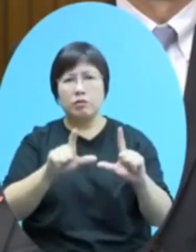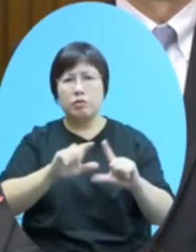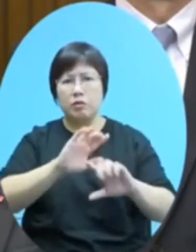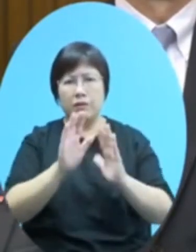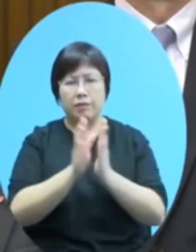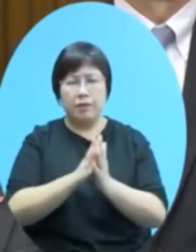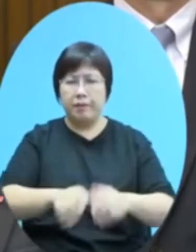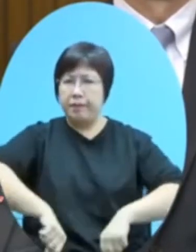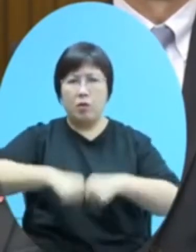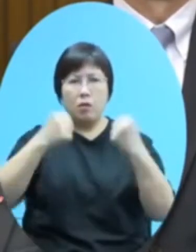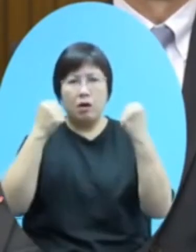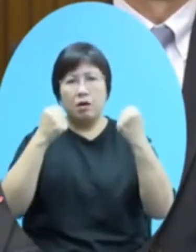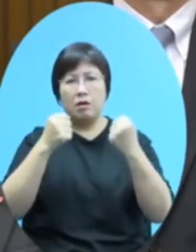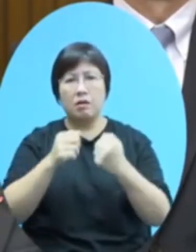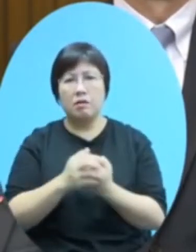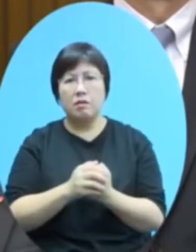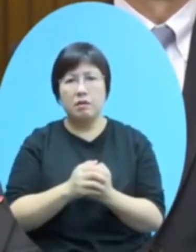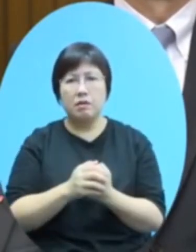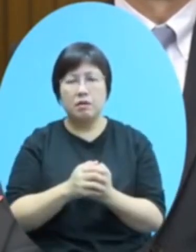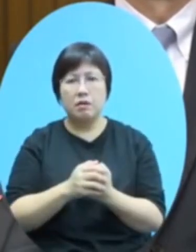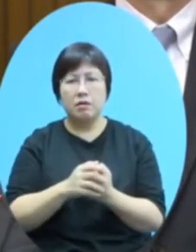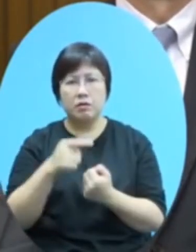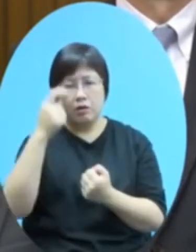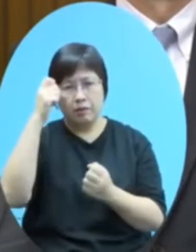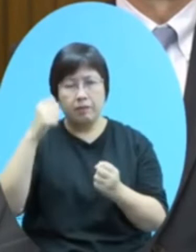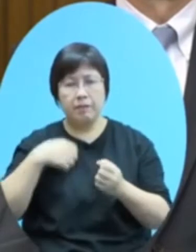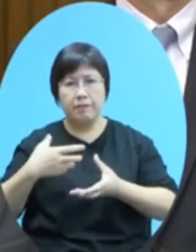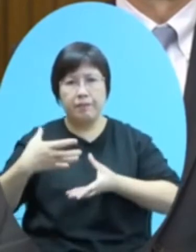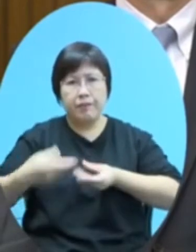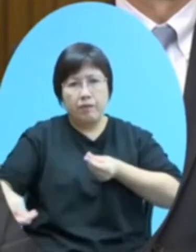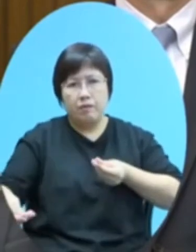地破坏，是要玉石俱焚。